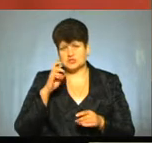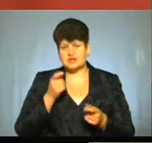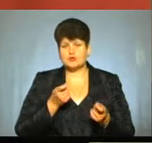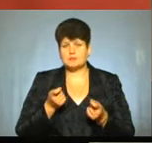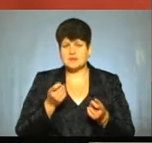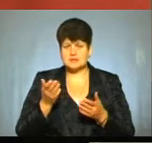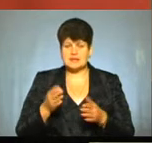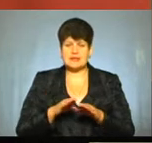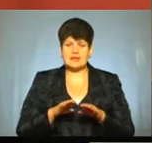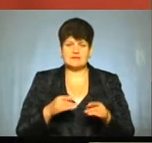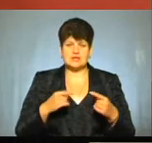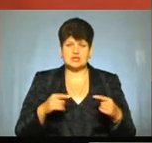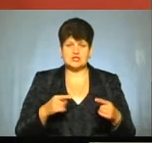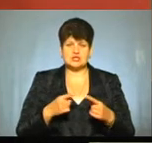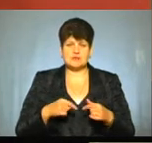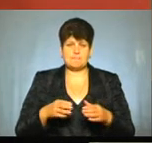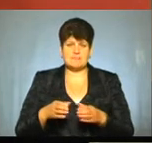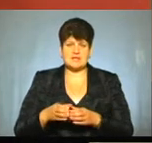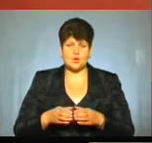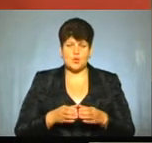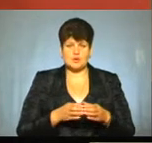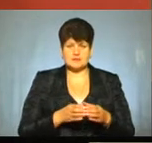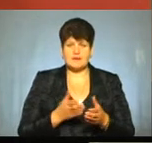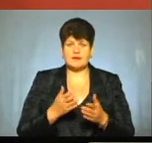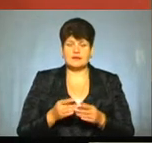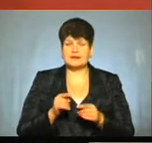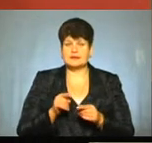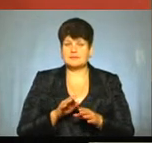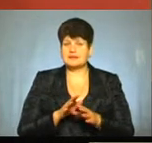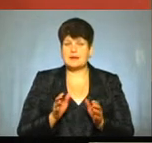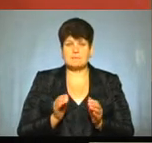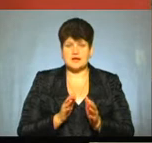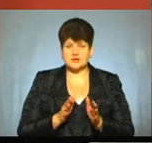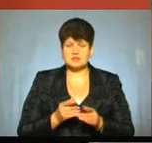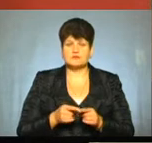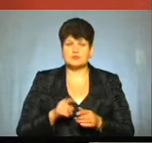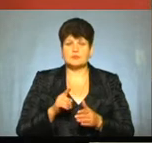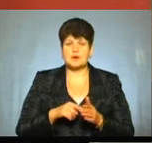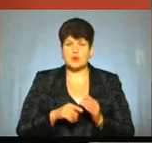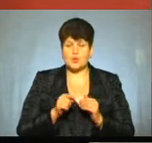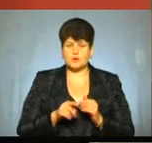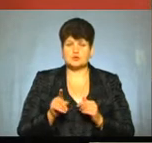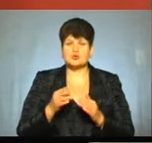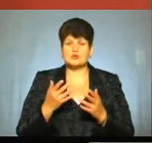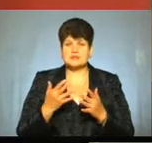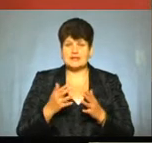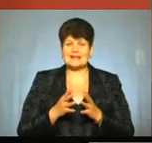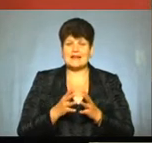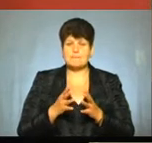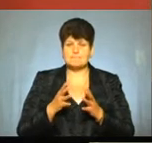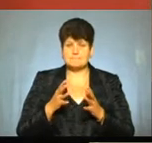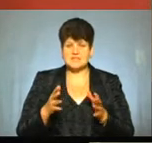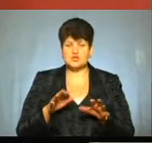державної адміністрації, на рівні інших структурних підрозділів. Але, тим не менш, я в цьому переконаний, що оскільки